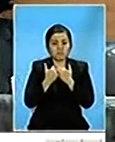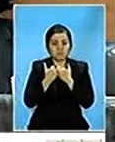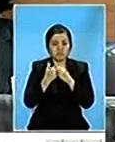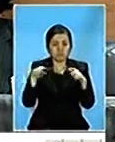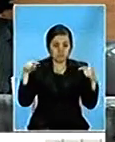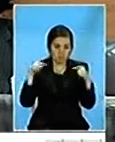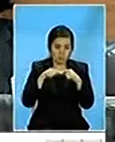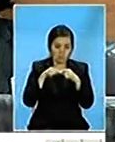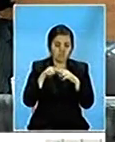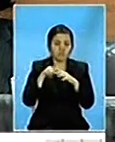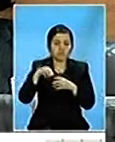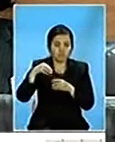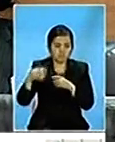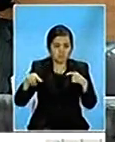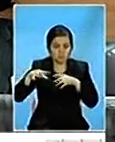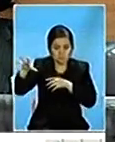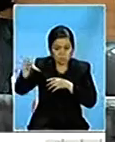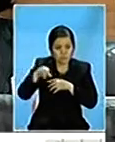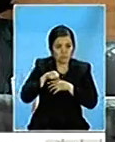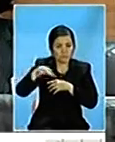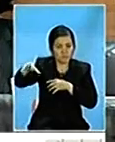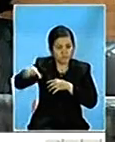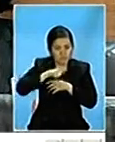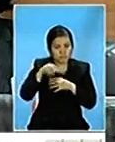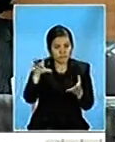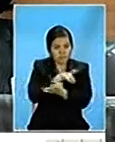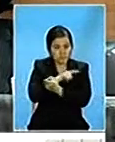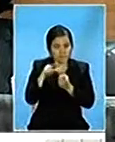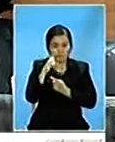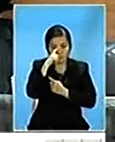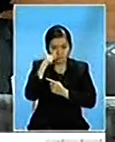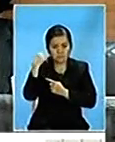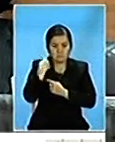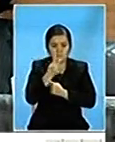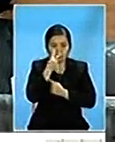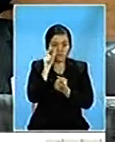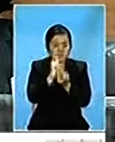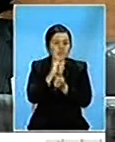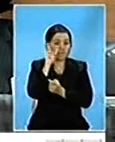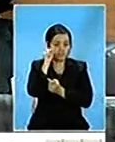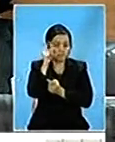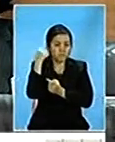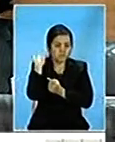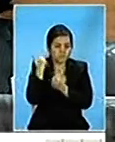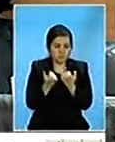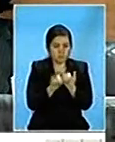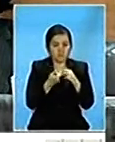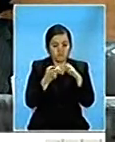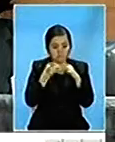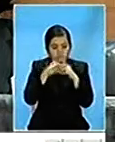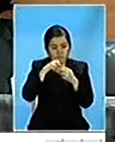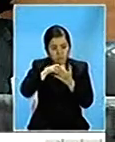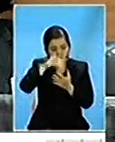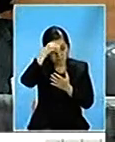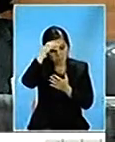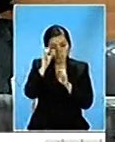งำอย่างถาวรเราเห็นได้ชัดในข่าวสารบ้านเมืองในปัจจุบันนี้และปัญหาด้านการเรียนการส